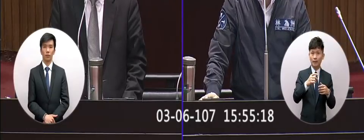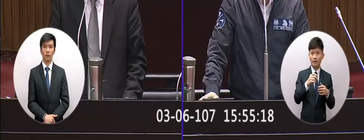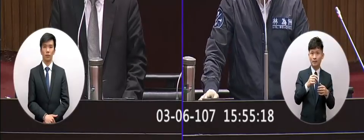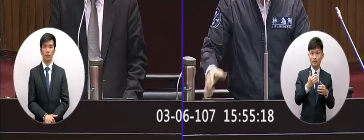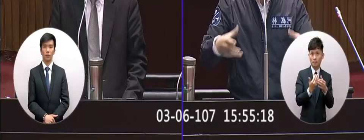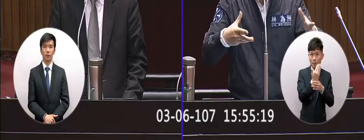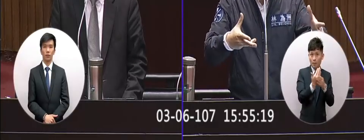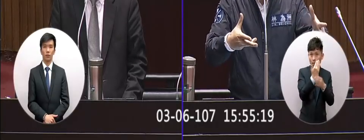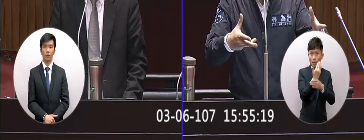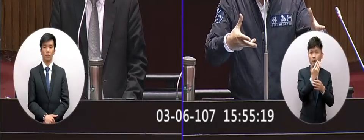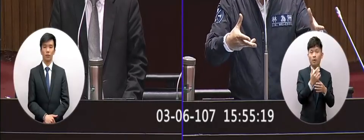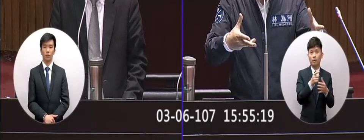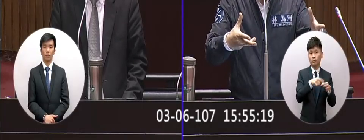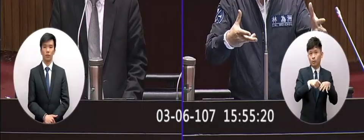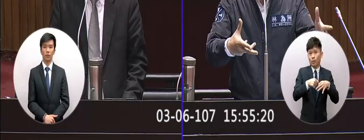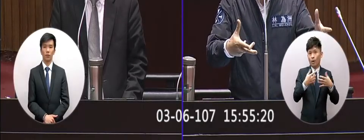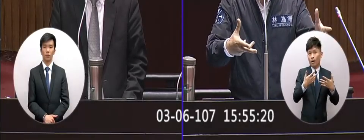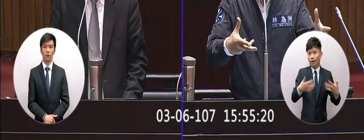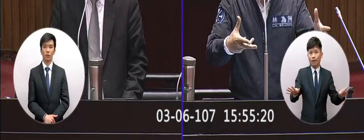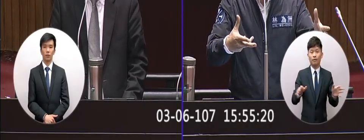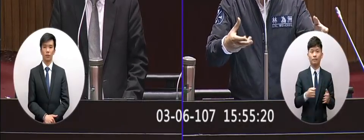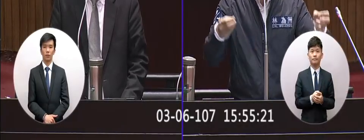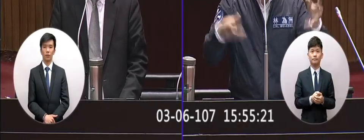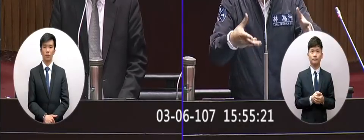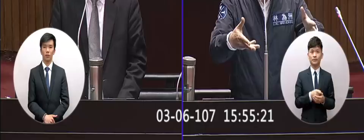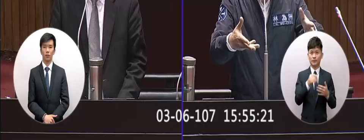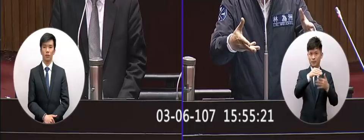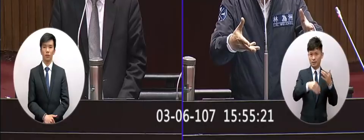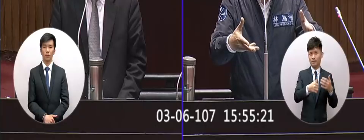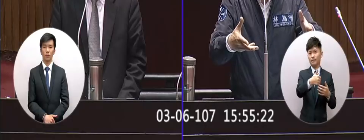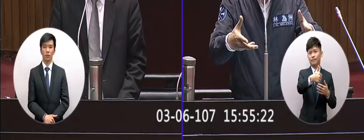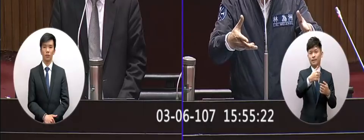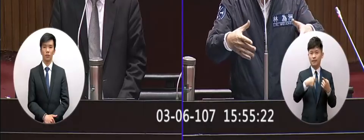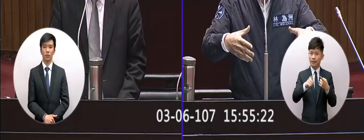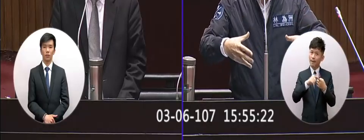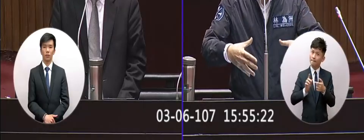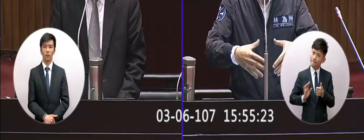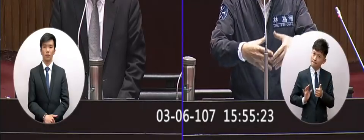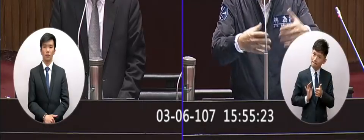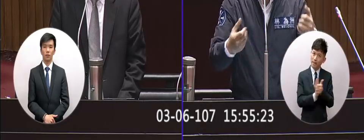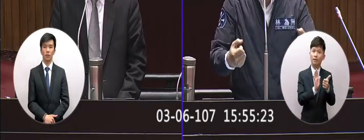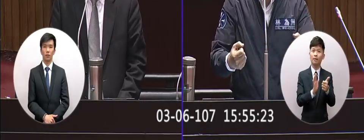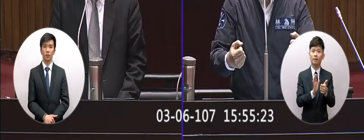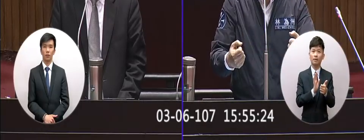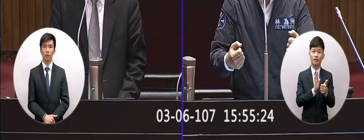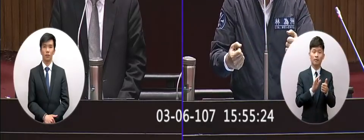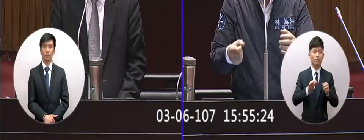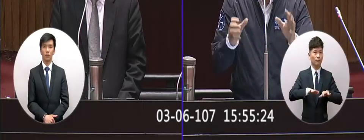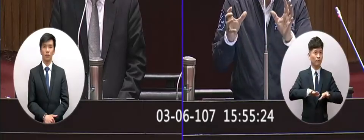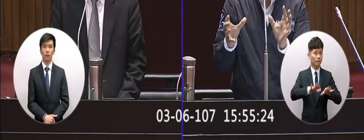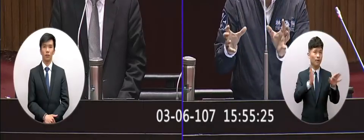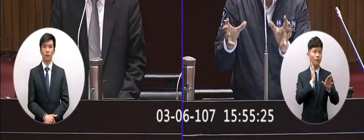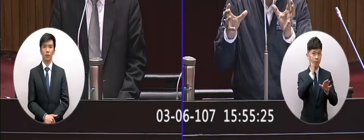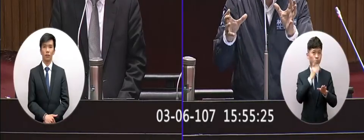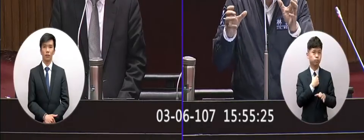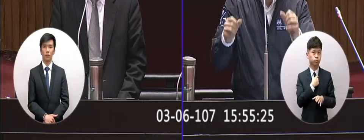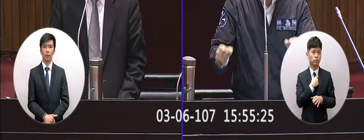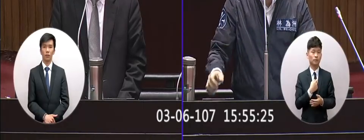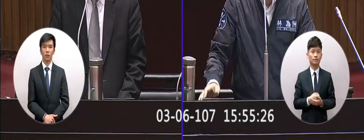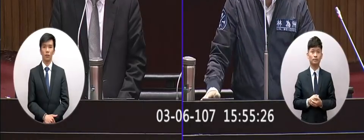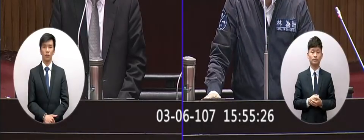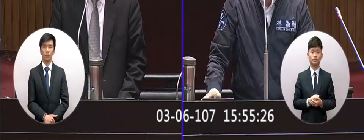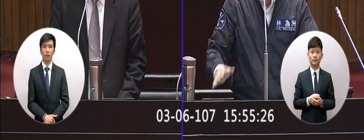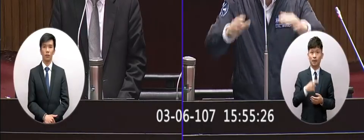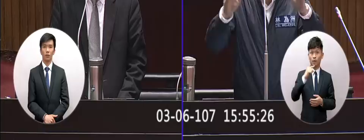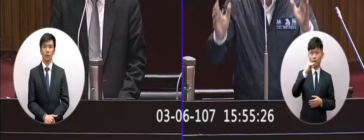高了。那这种有条件的地方，你更应该让它更发展。其实它创造